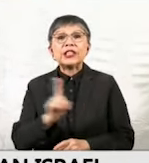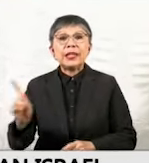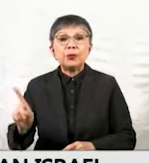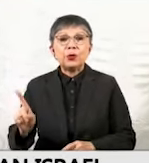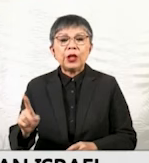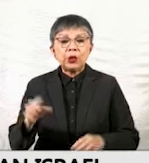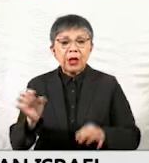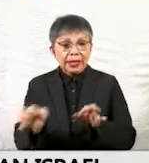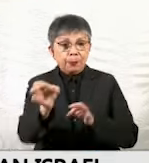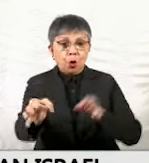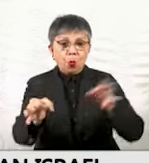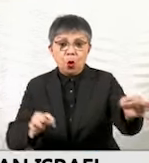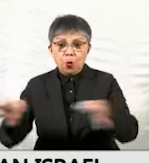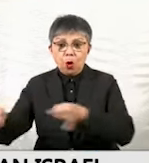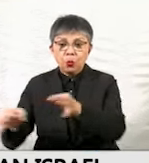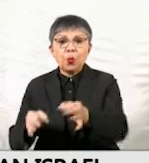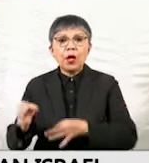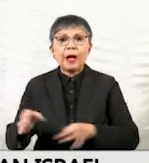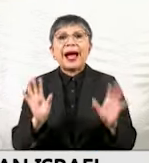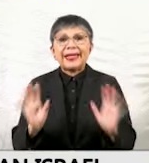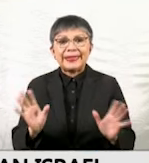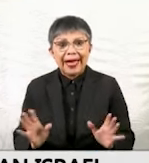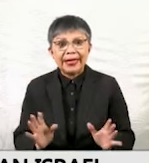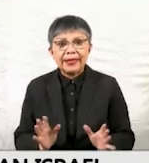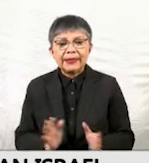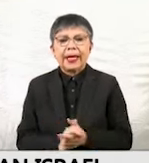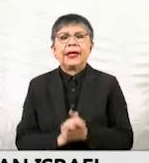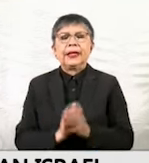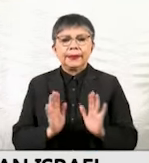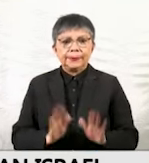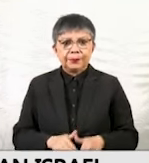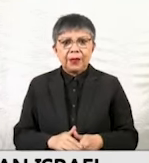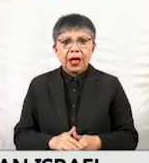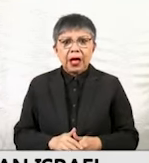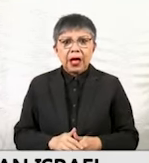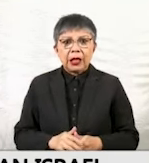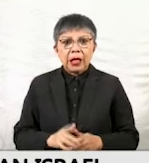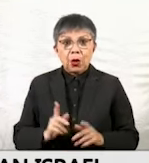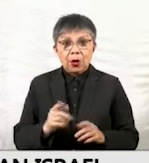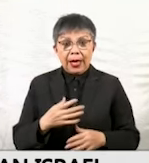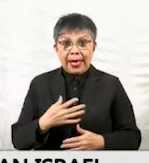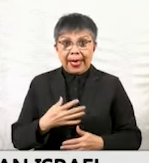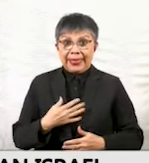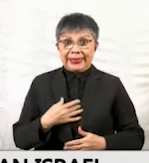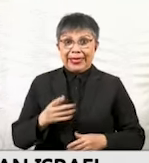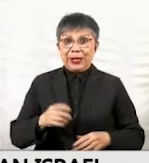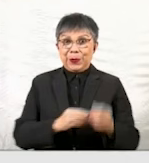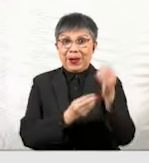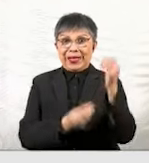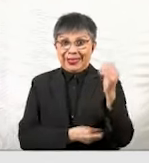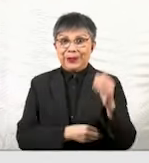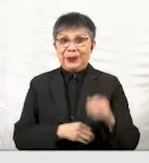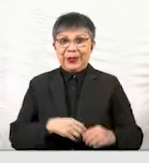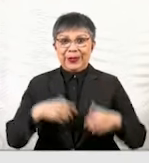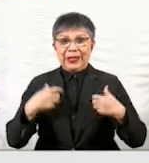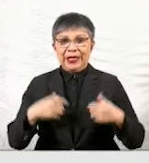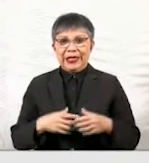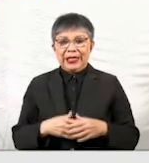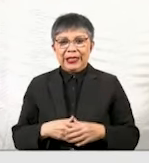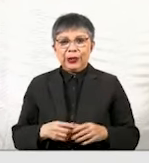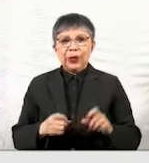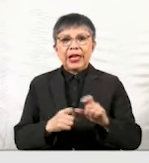pulau mereka masalah sekali bahkan Kalau kami besok menjadi wakil gubernur dan gubernur yang dibilang